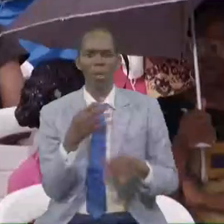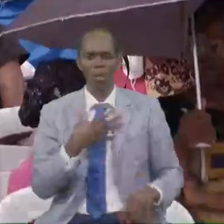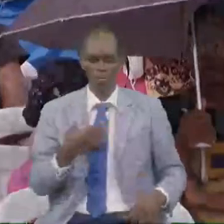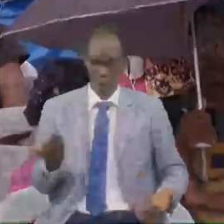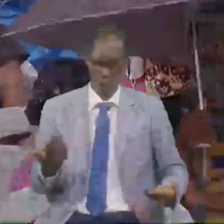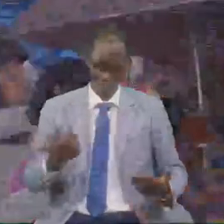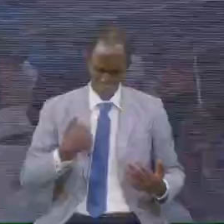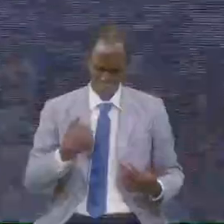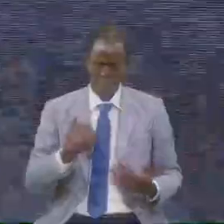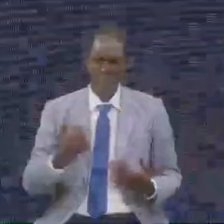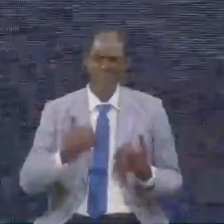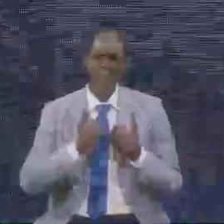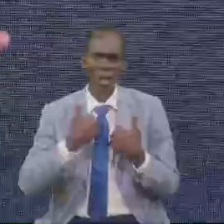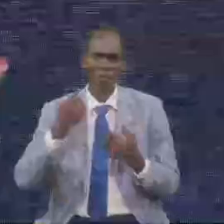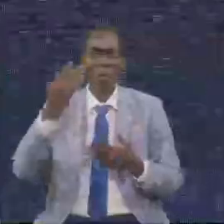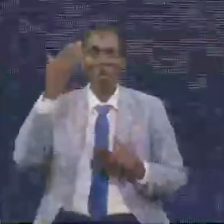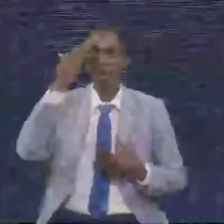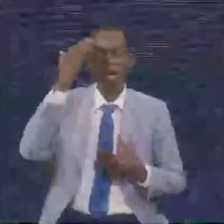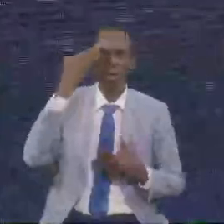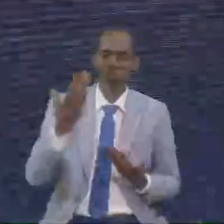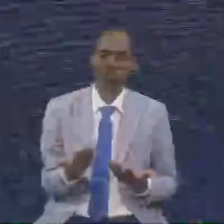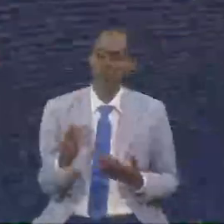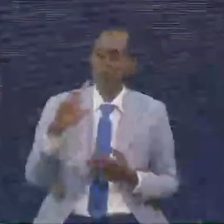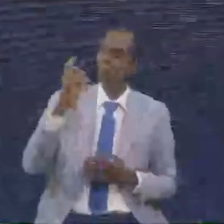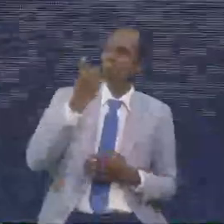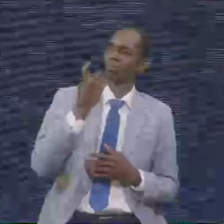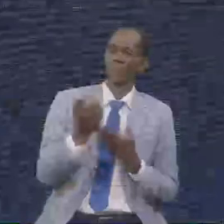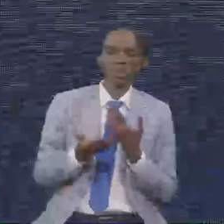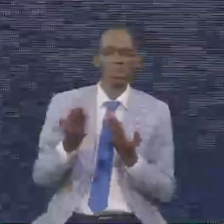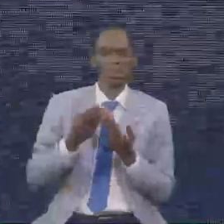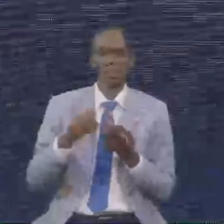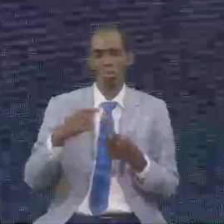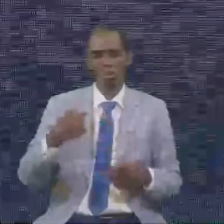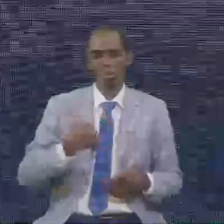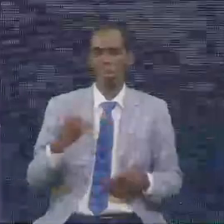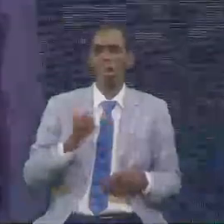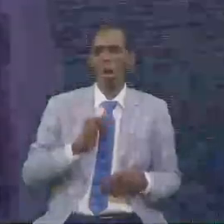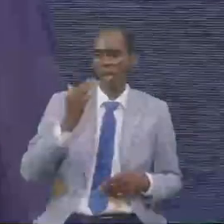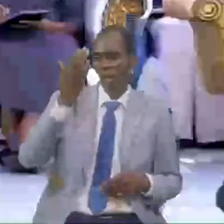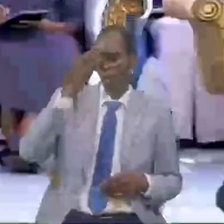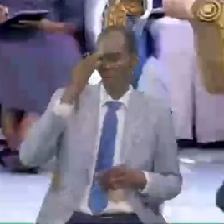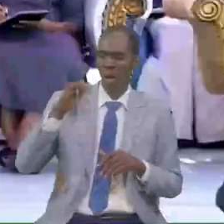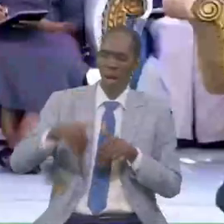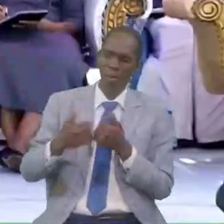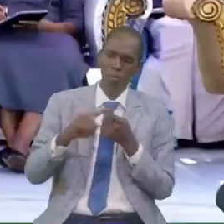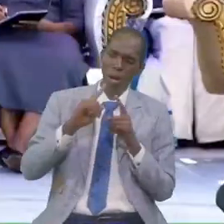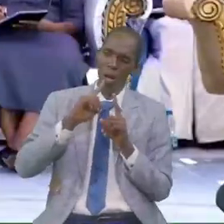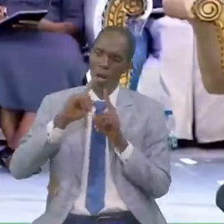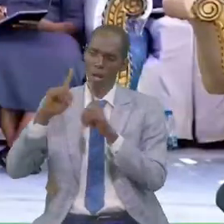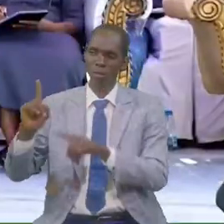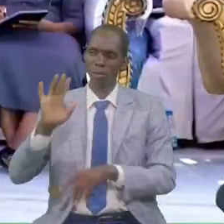la connaissance. Je sais ce qu'ils vont me demander. Je vais répondre selon leurs questions.